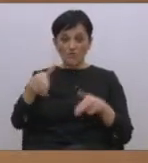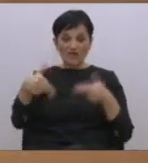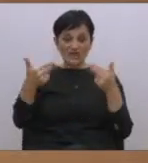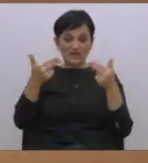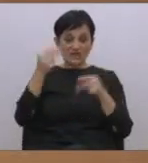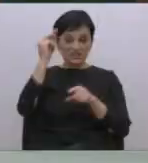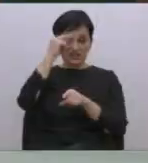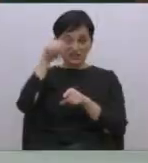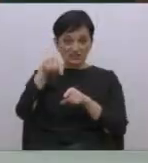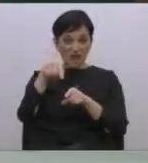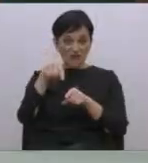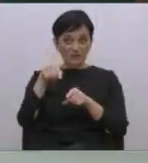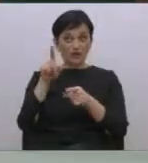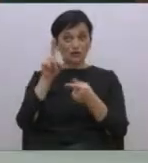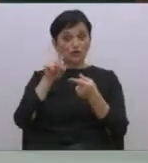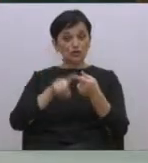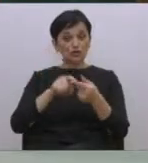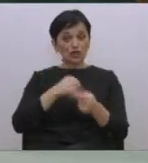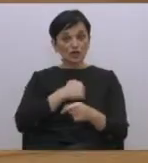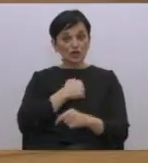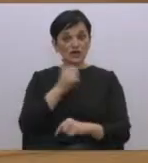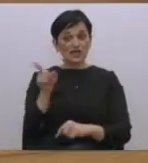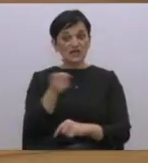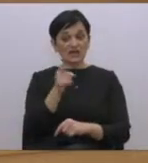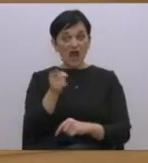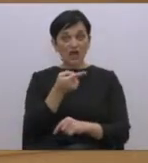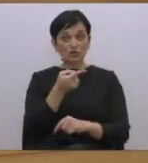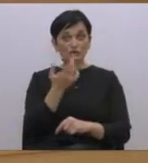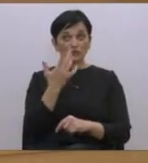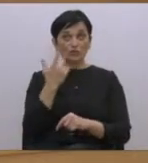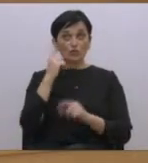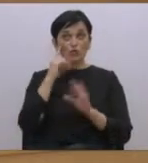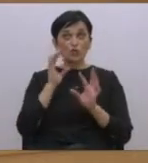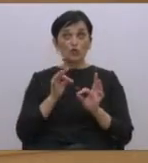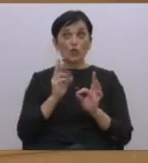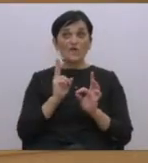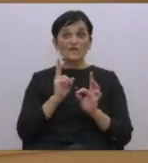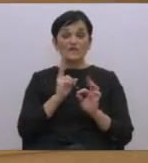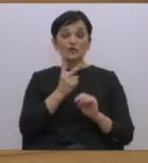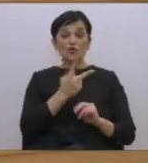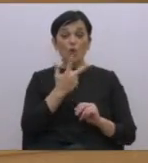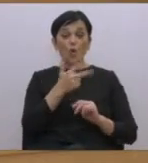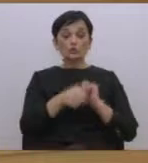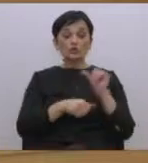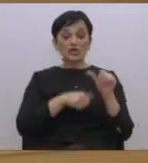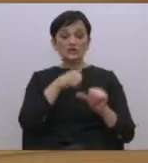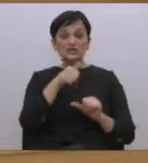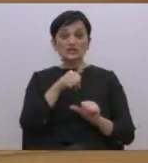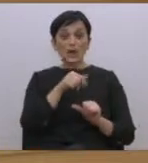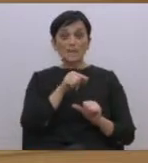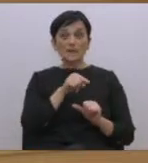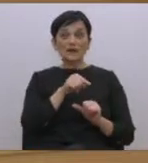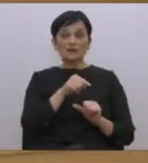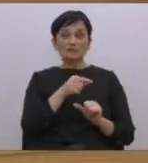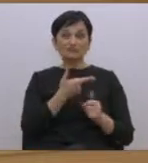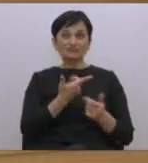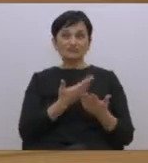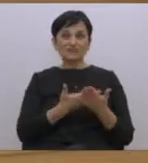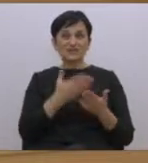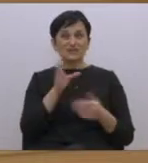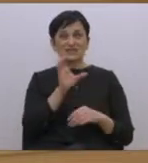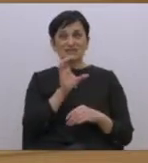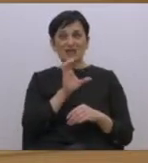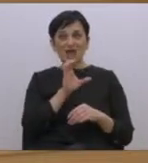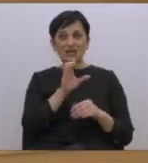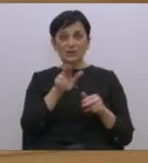მას მაინც შეეხება გაწევა თუ არა? ალბათ უფრო ლოგიკური იქნება რომ ვინც ჩაირიცხა 23 წლის arabici